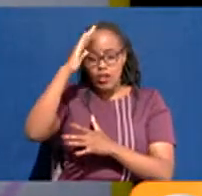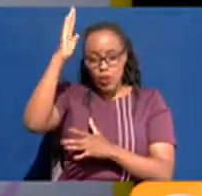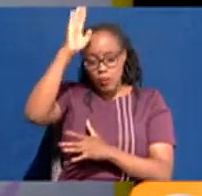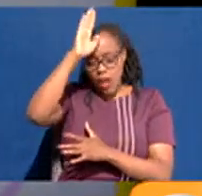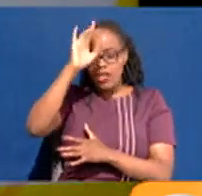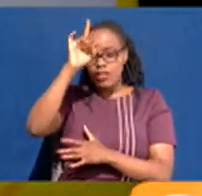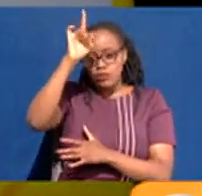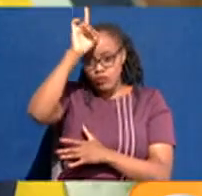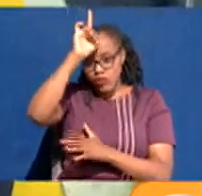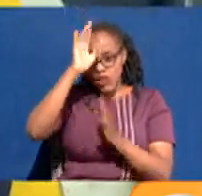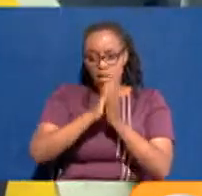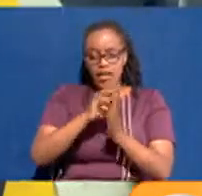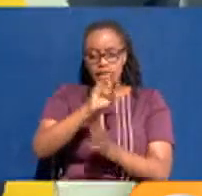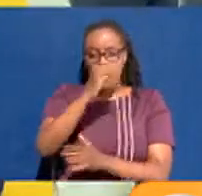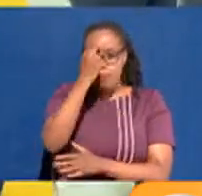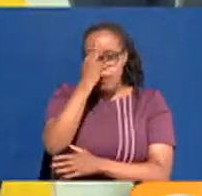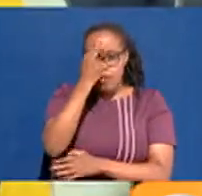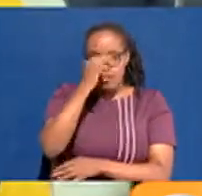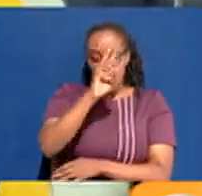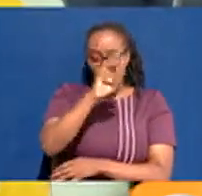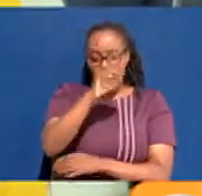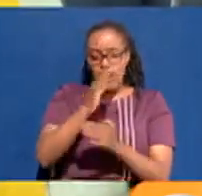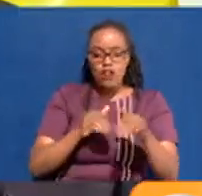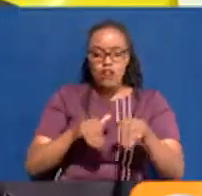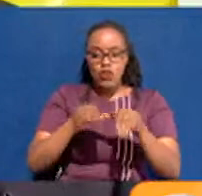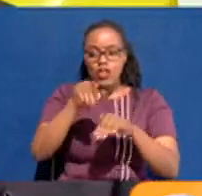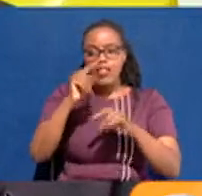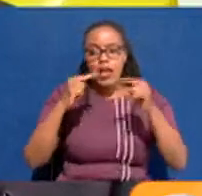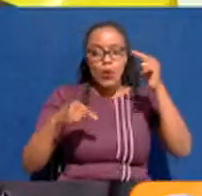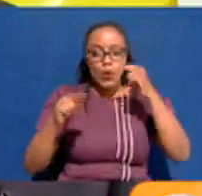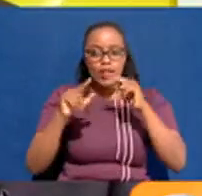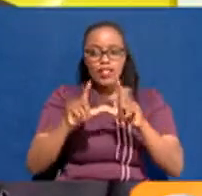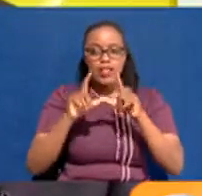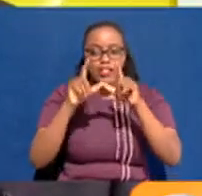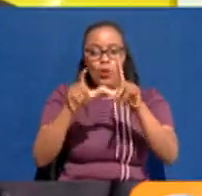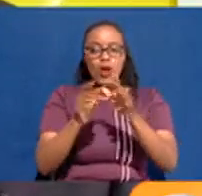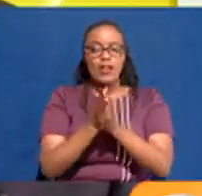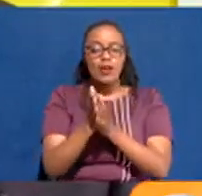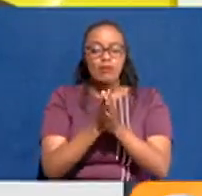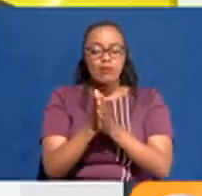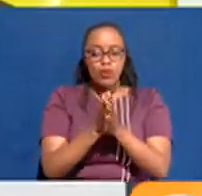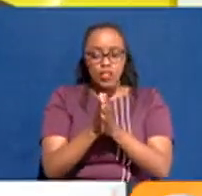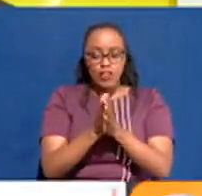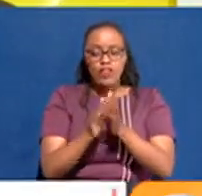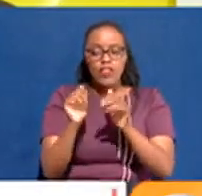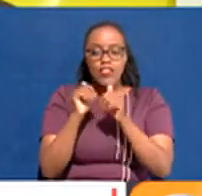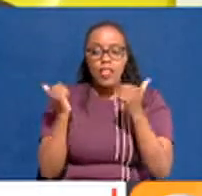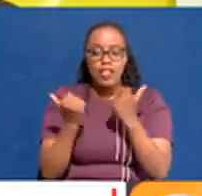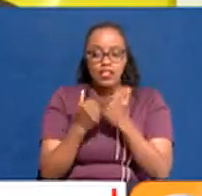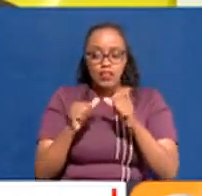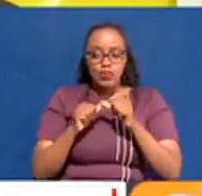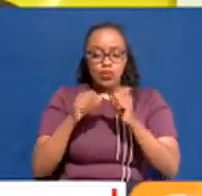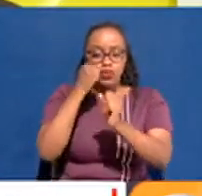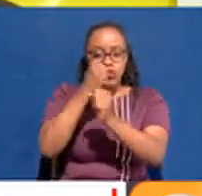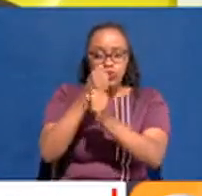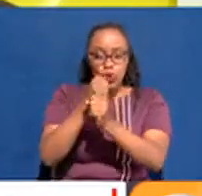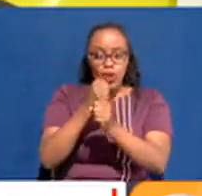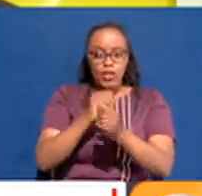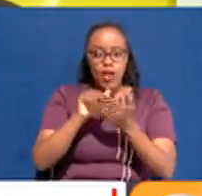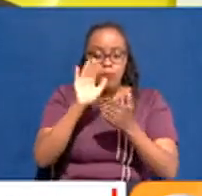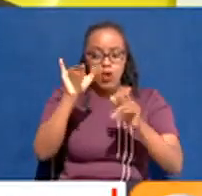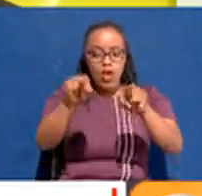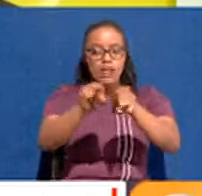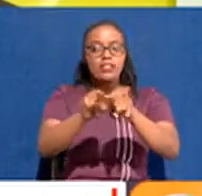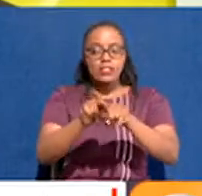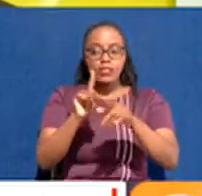Mombasa na Masai Mara kulingana na ushindi wao. Ile awards ina motivate the agents waendelee na kazi zao kama